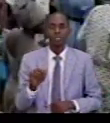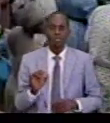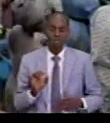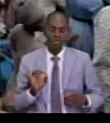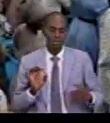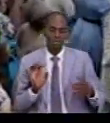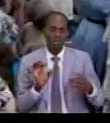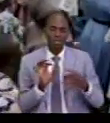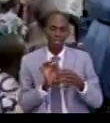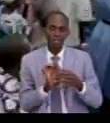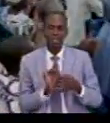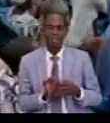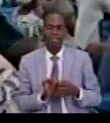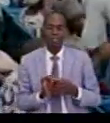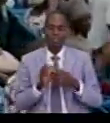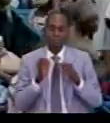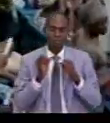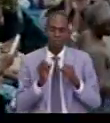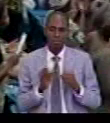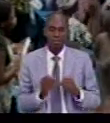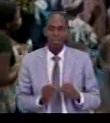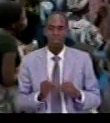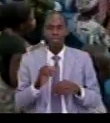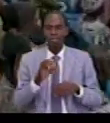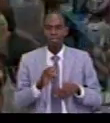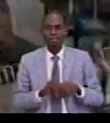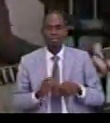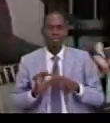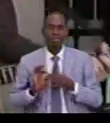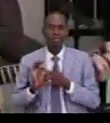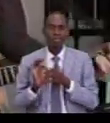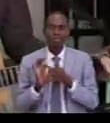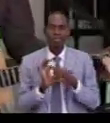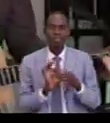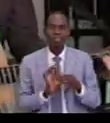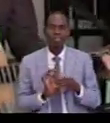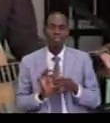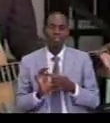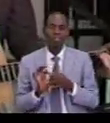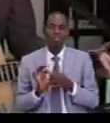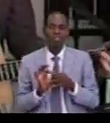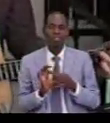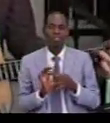haut, unissant nos forces dans l'unité.